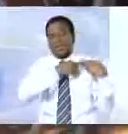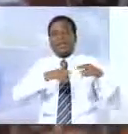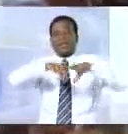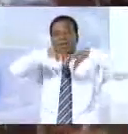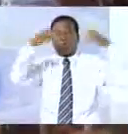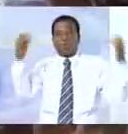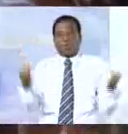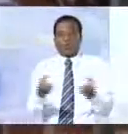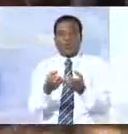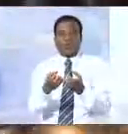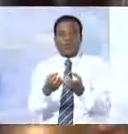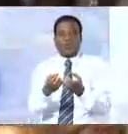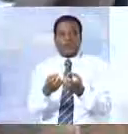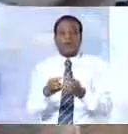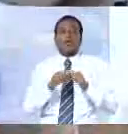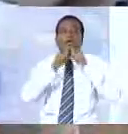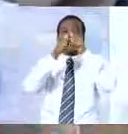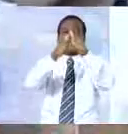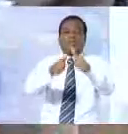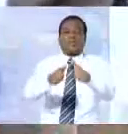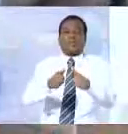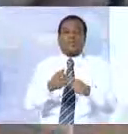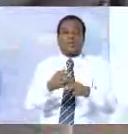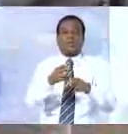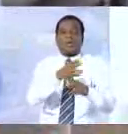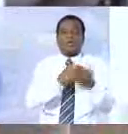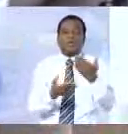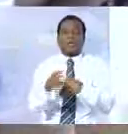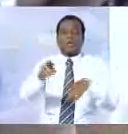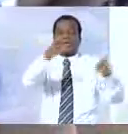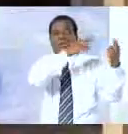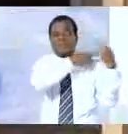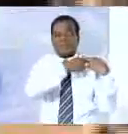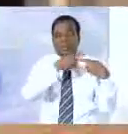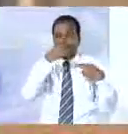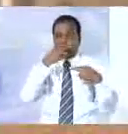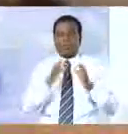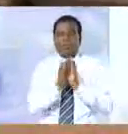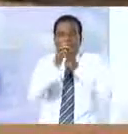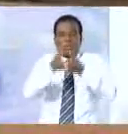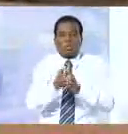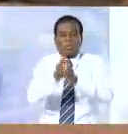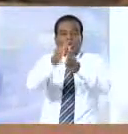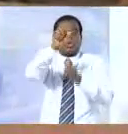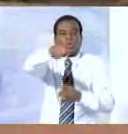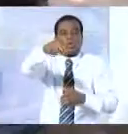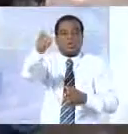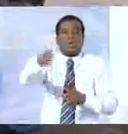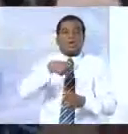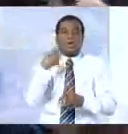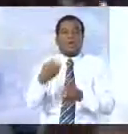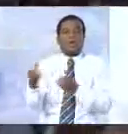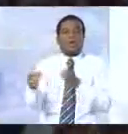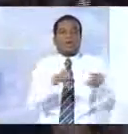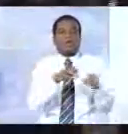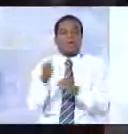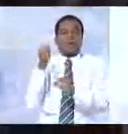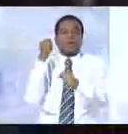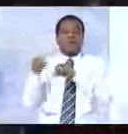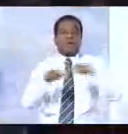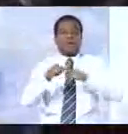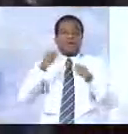de San Pedro. Un don appelé de tout cœur par les responsables du port de San Pedro qui entendent mener leurs activités